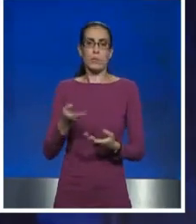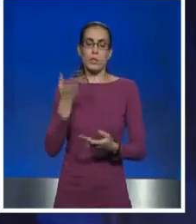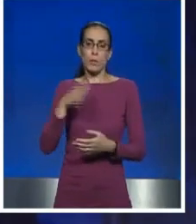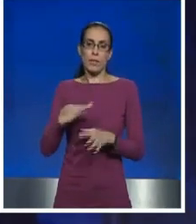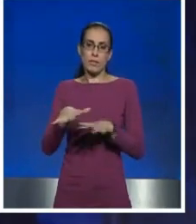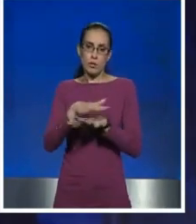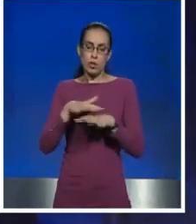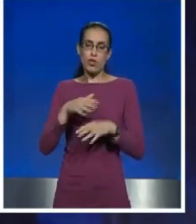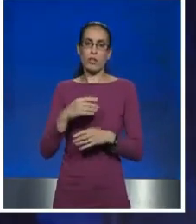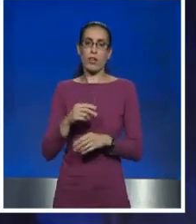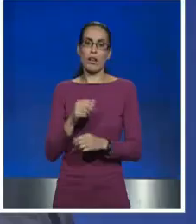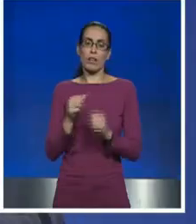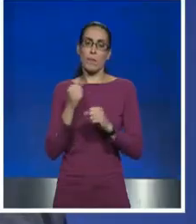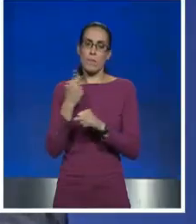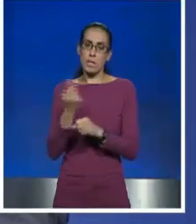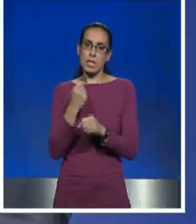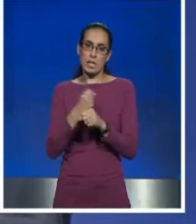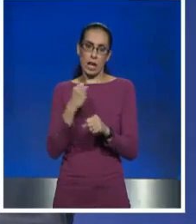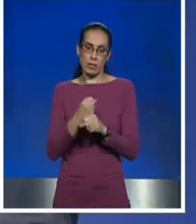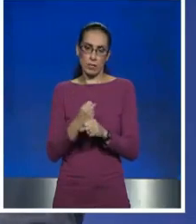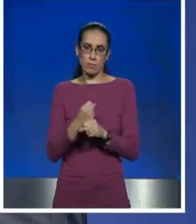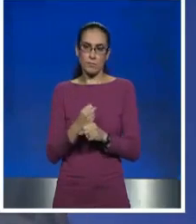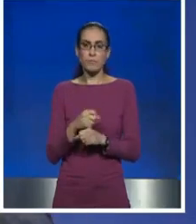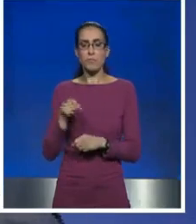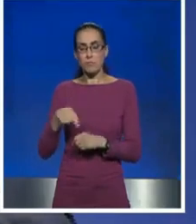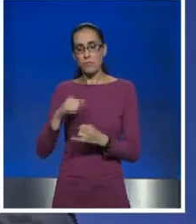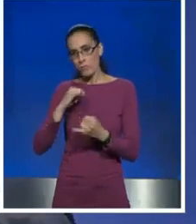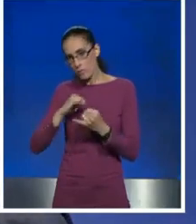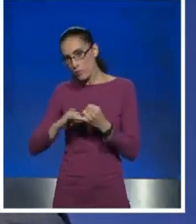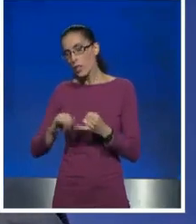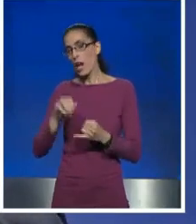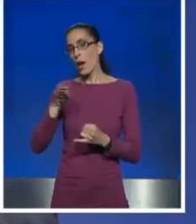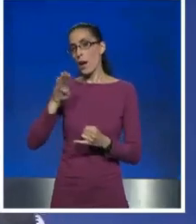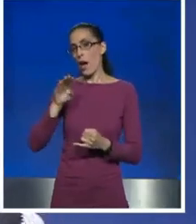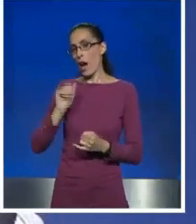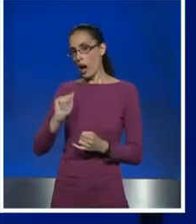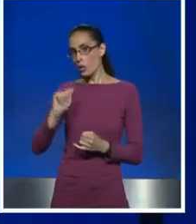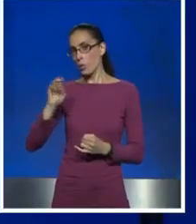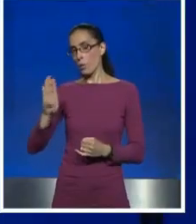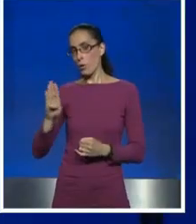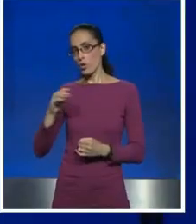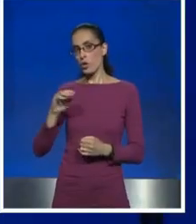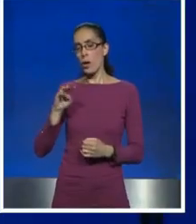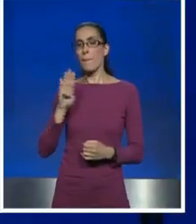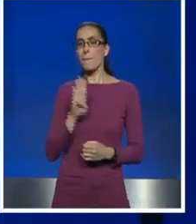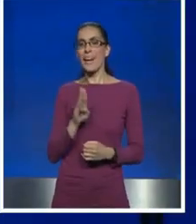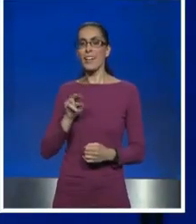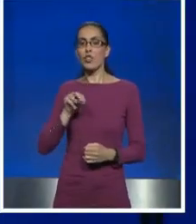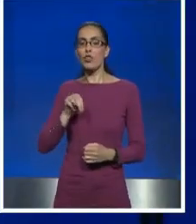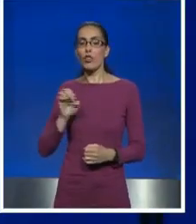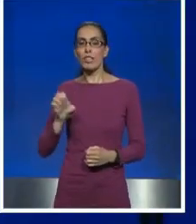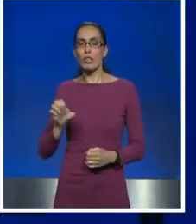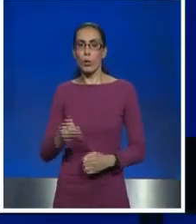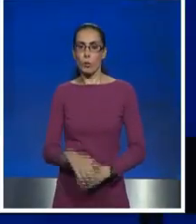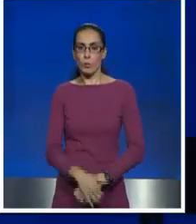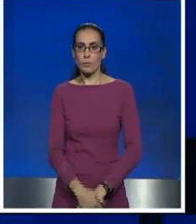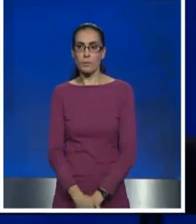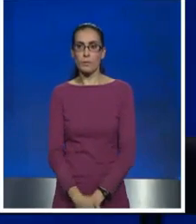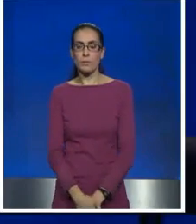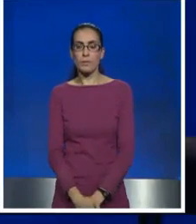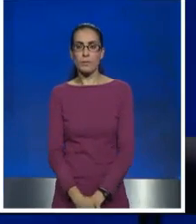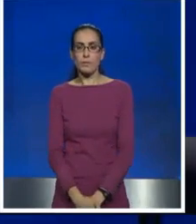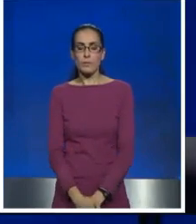classes. Grazie ħafna, jikkonkludi bil-messaġġ tiegħu Antoine Borch minn Brain Not Ego. Grazie.